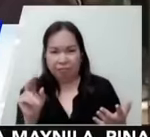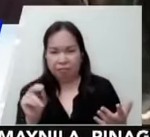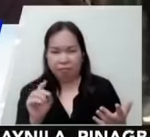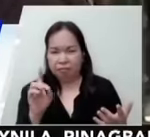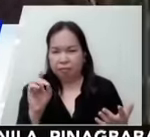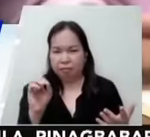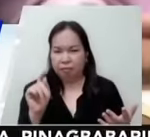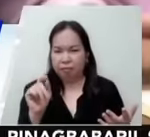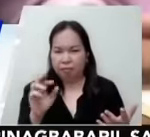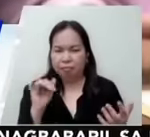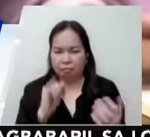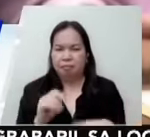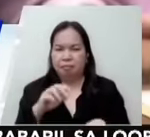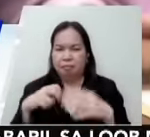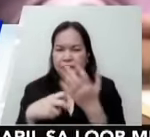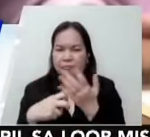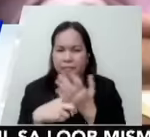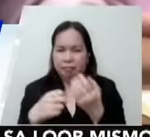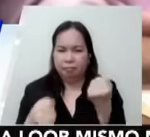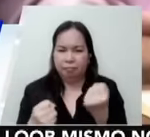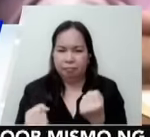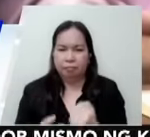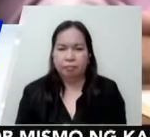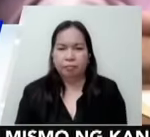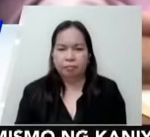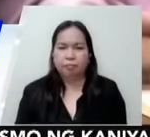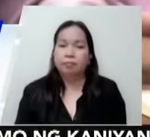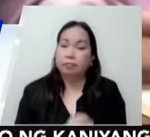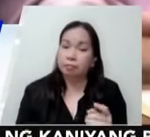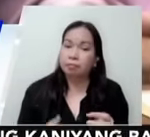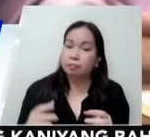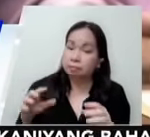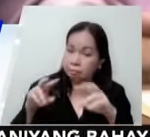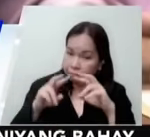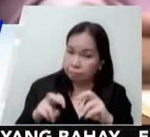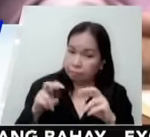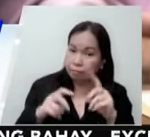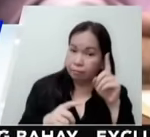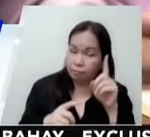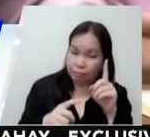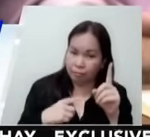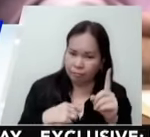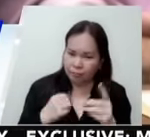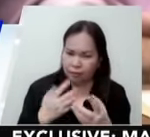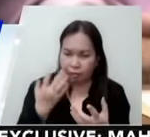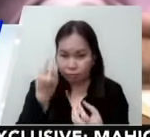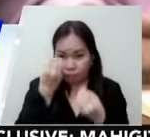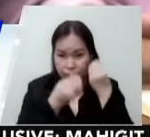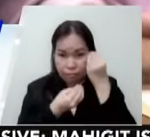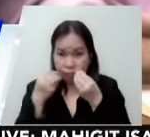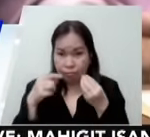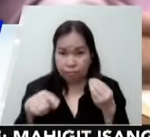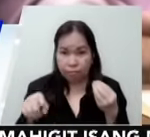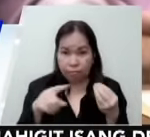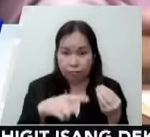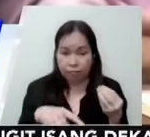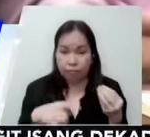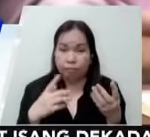ang shuttle bus. Iniimbestigahan naman po namin kung may kalituhan po on the part of the agency.